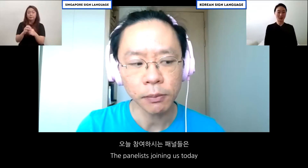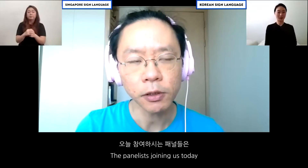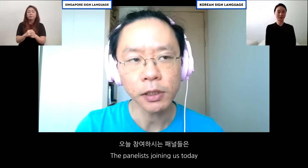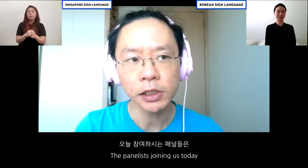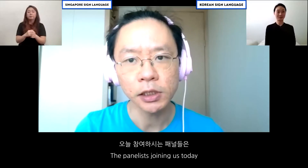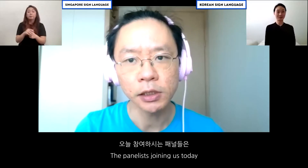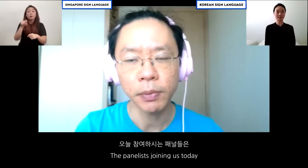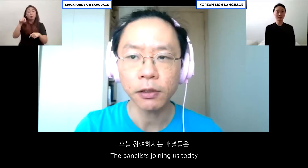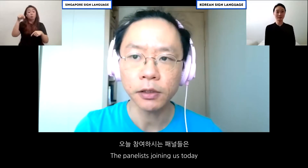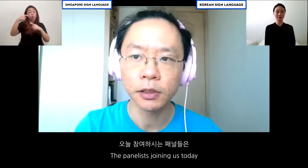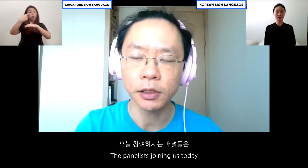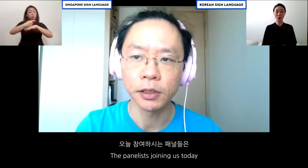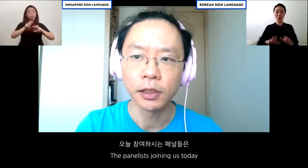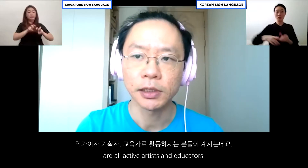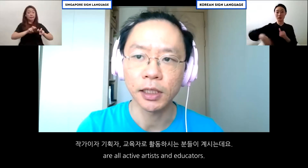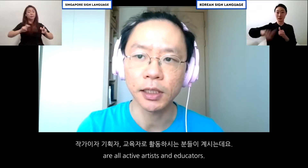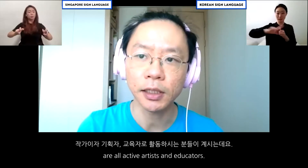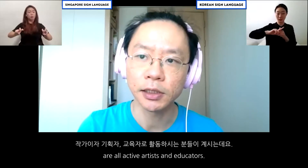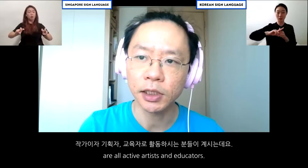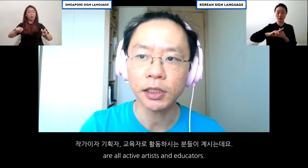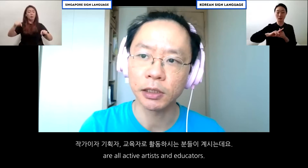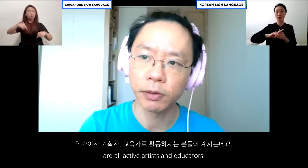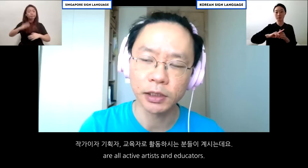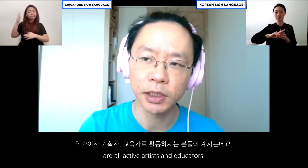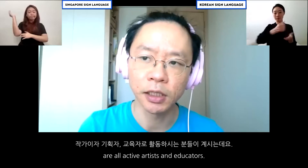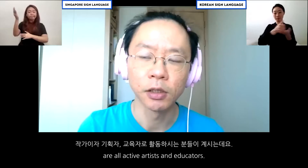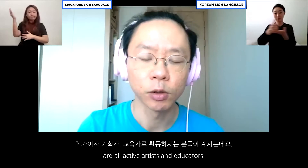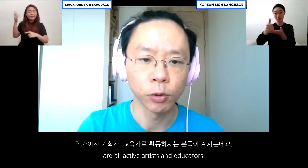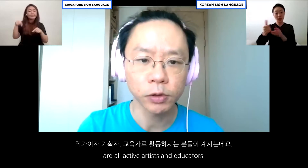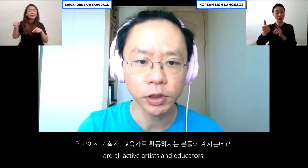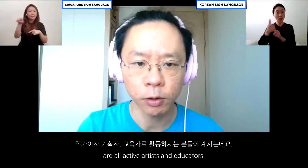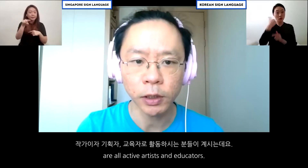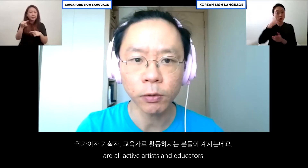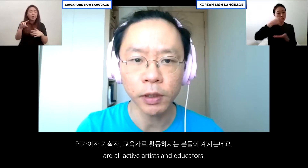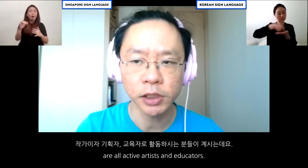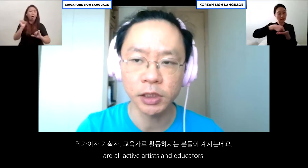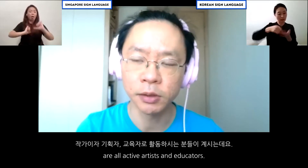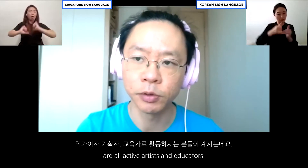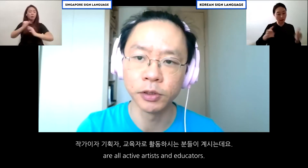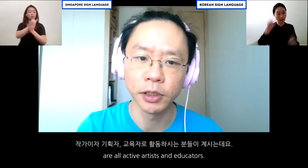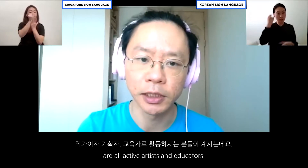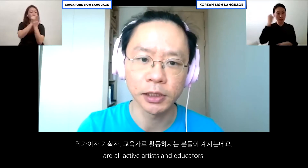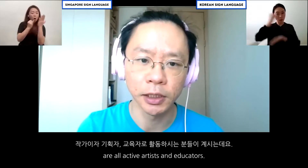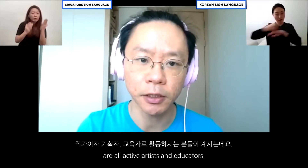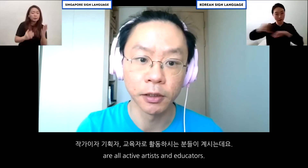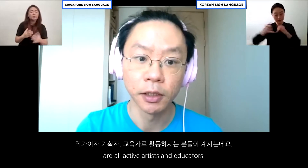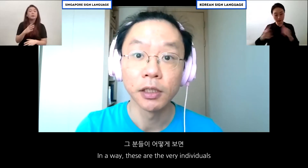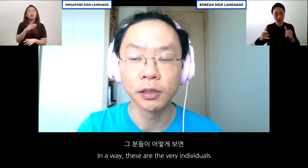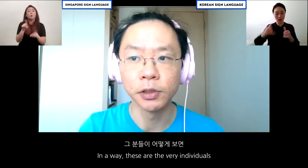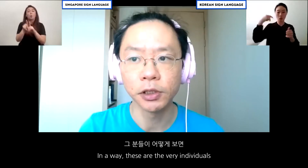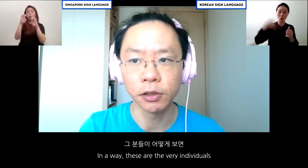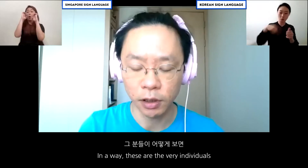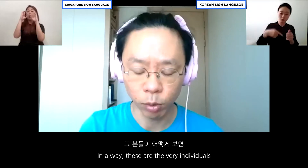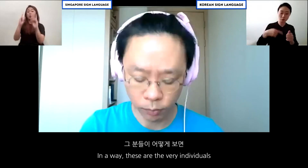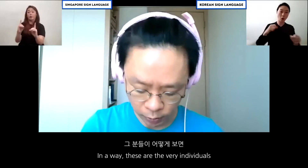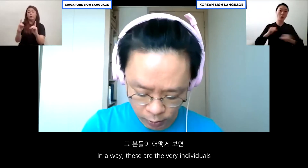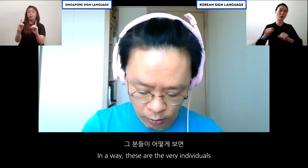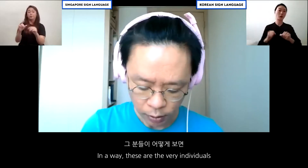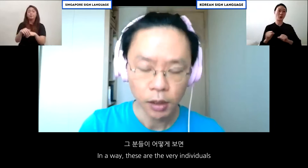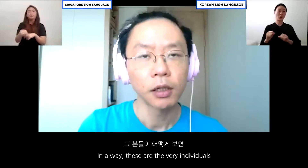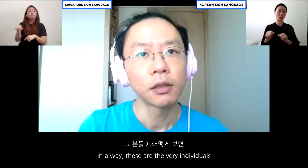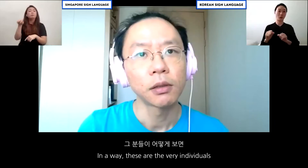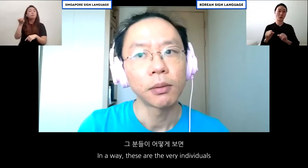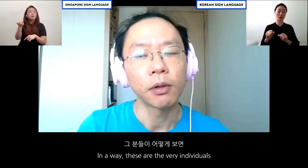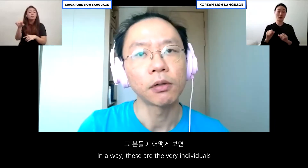오늘 참여하시는 패널들은 작가이자 기획자, 교육자로 활동하시는 분들이 계시는데요. 그분들이 어떻게